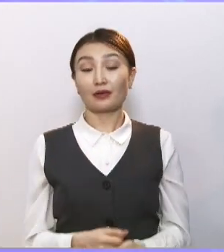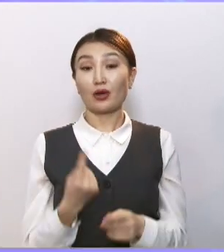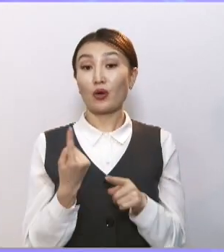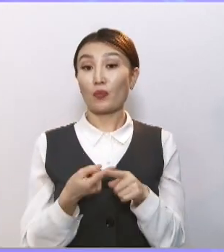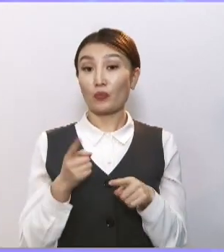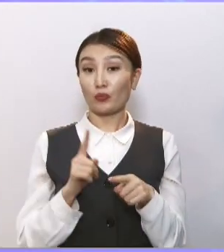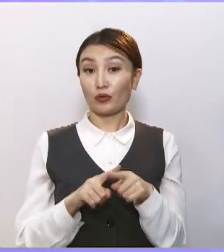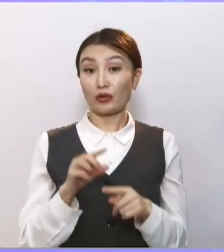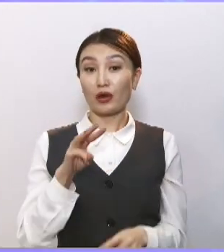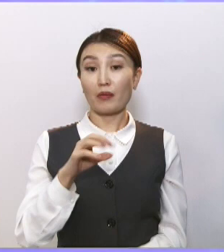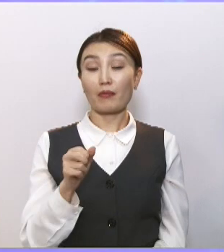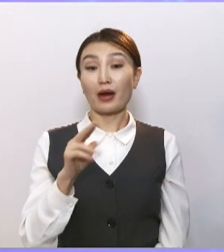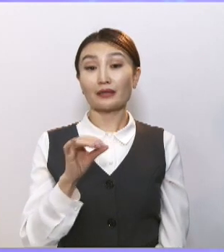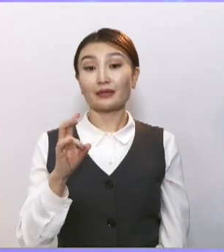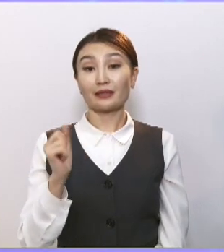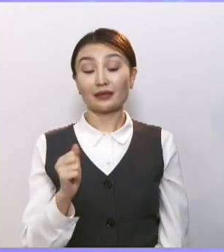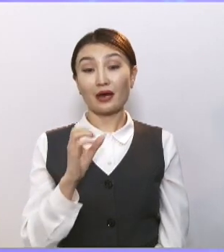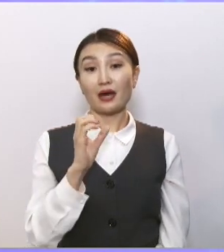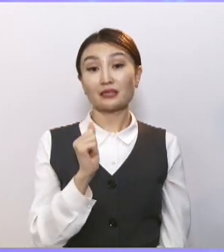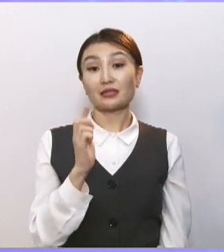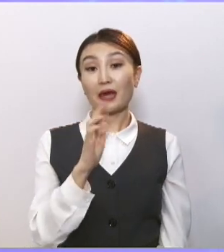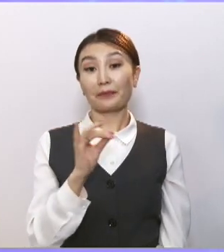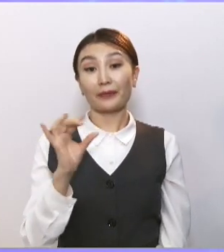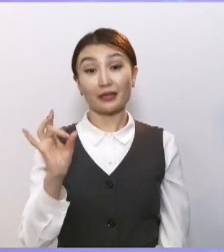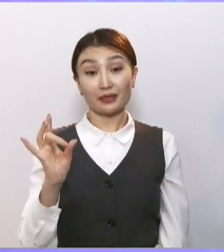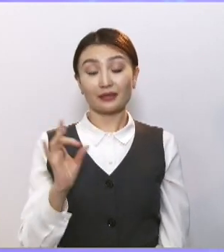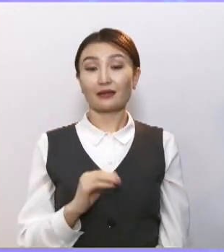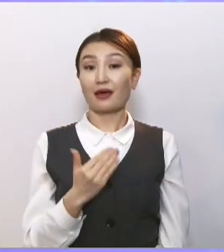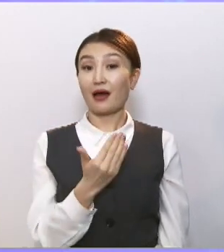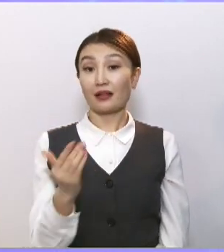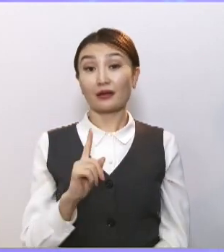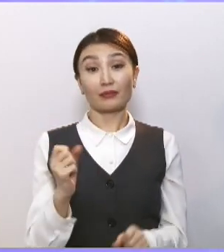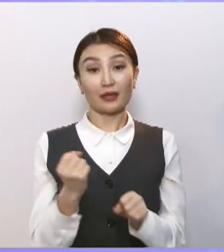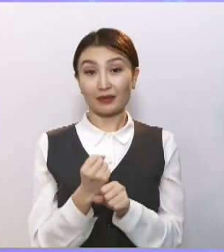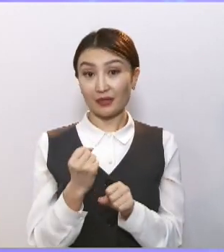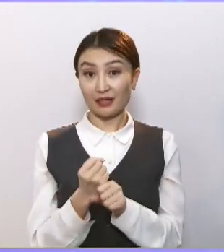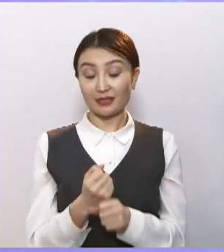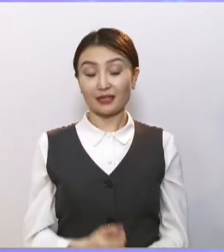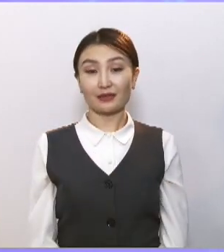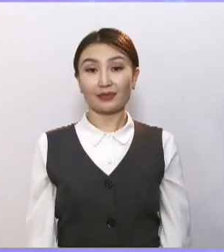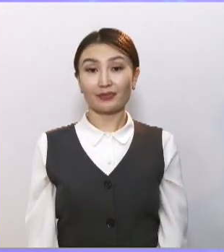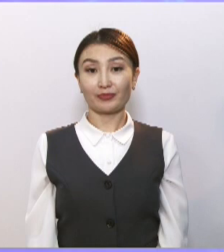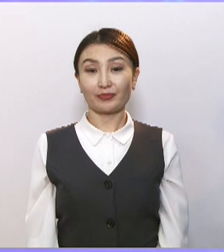Бул Мадина менен Сабир. Алар эмне кылып жатышат?